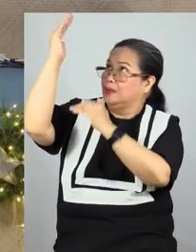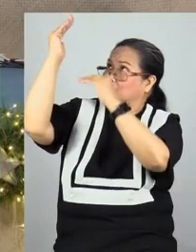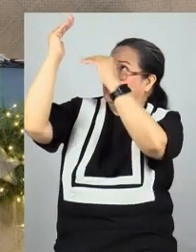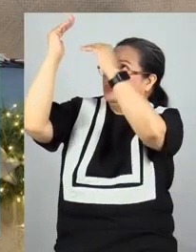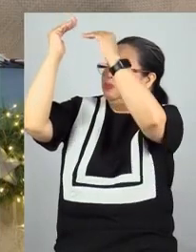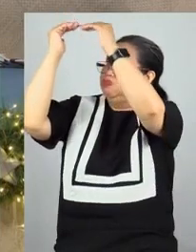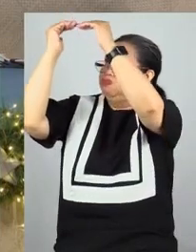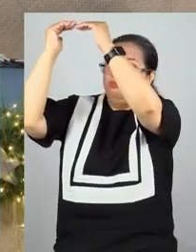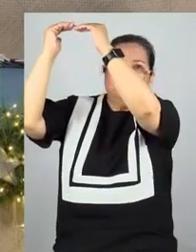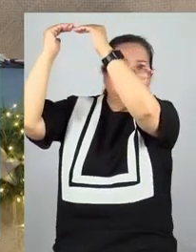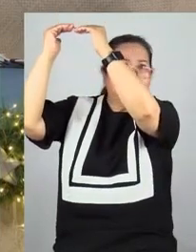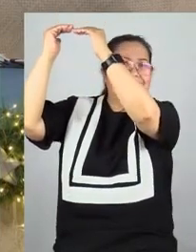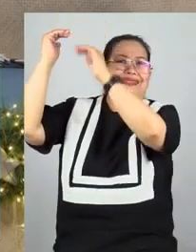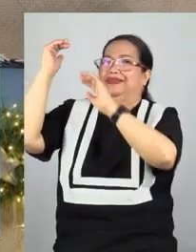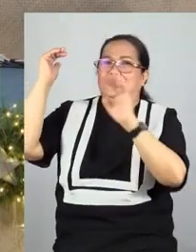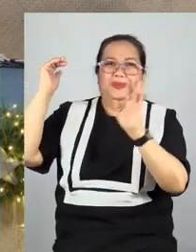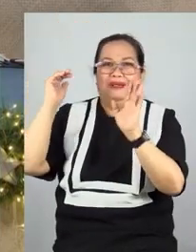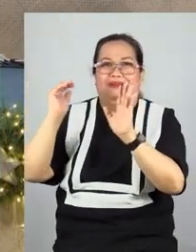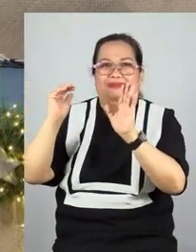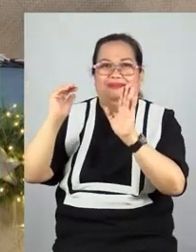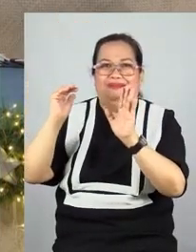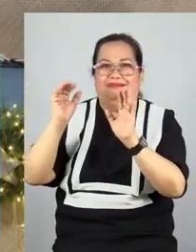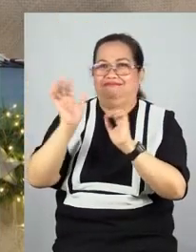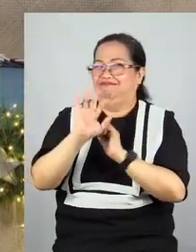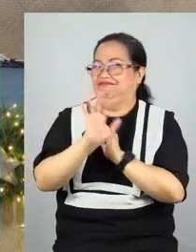Pwede niyong baliktarin.